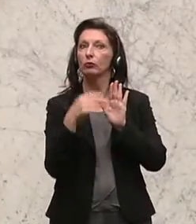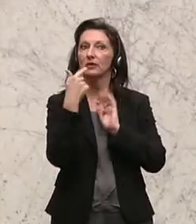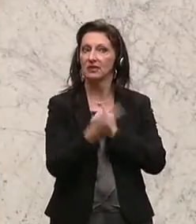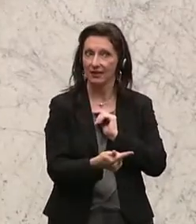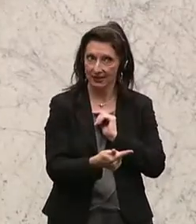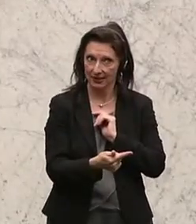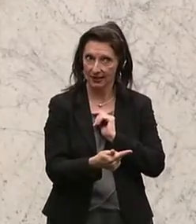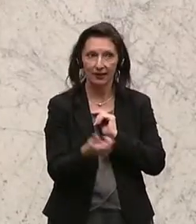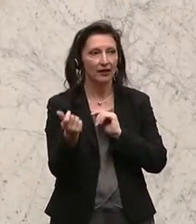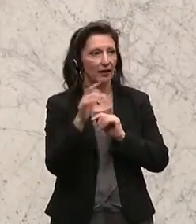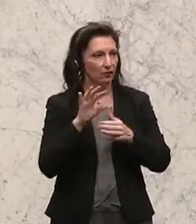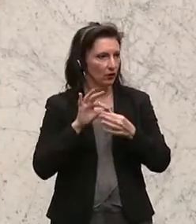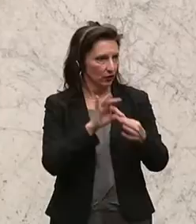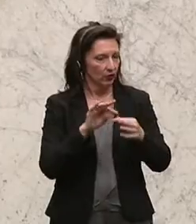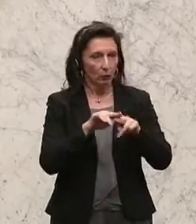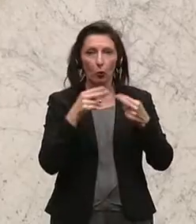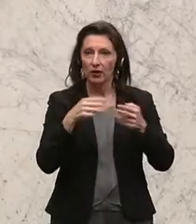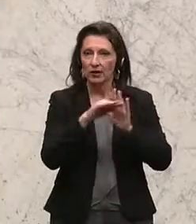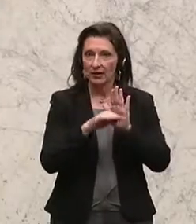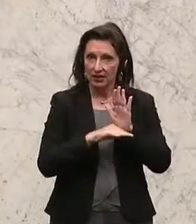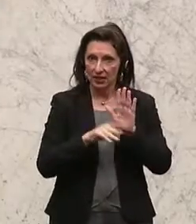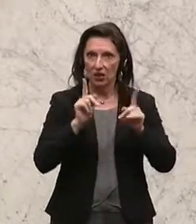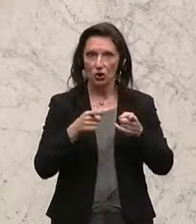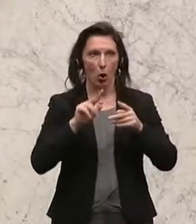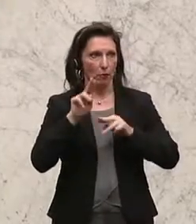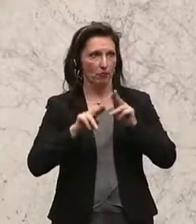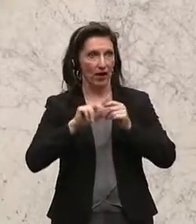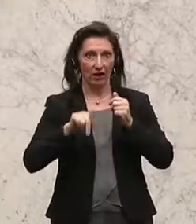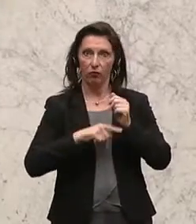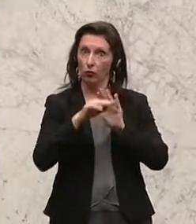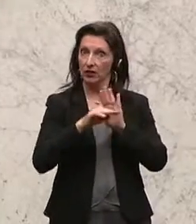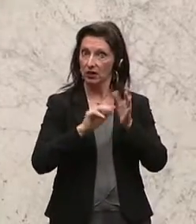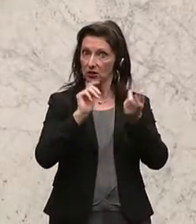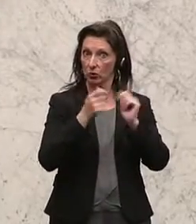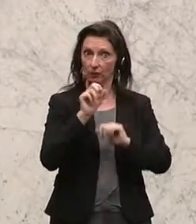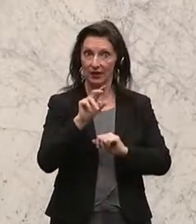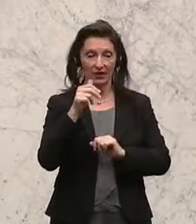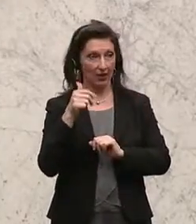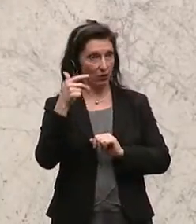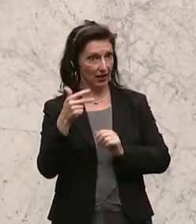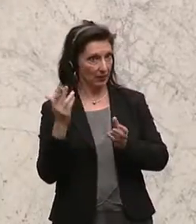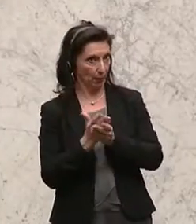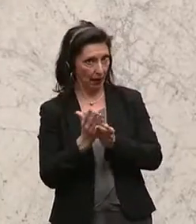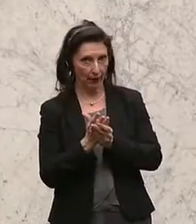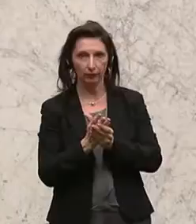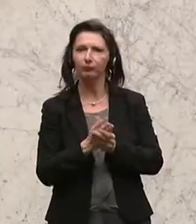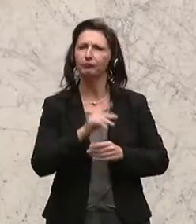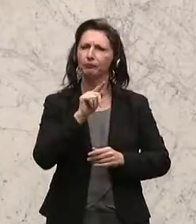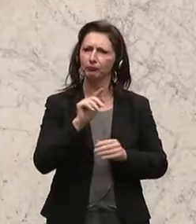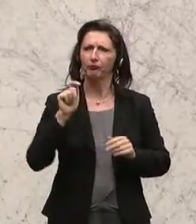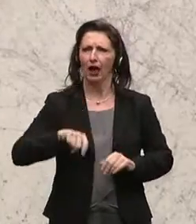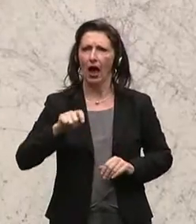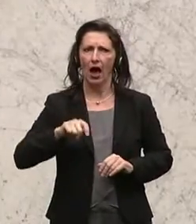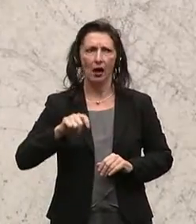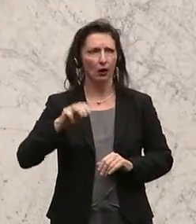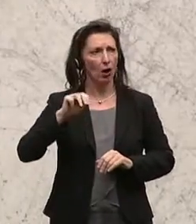20, Entwurf betreffend ein Bundesgesetz, mit dem das Pflegefondsgesetz geändert wird, in 1331 der Beilagen. Hierzu haben die